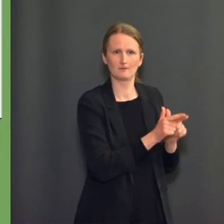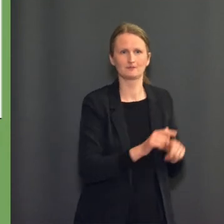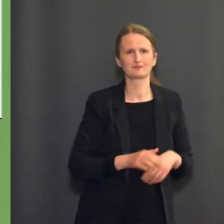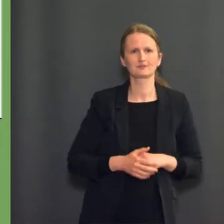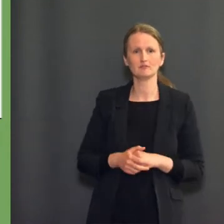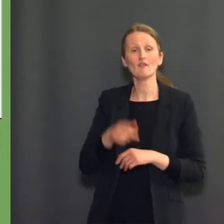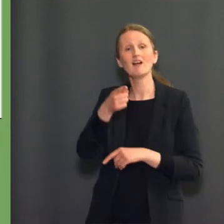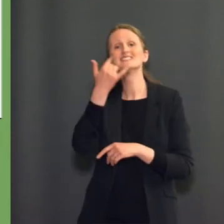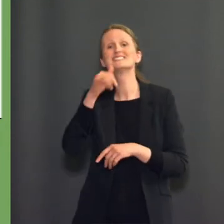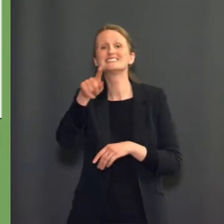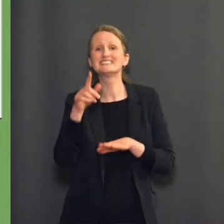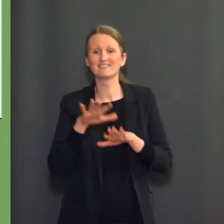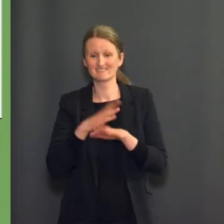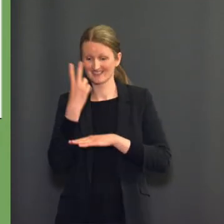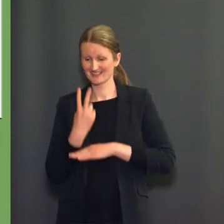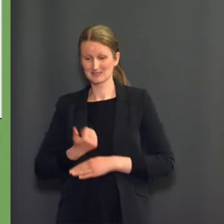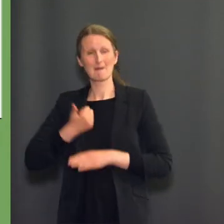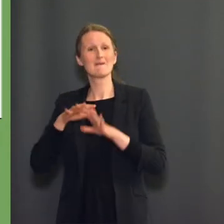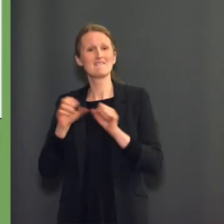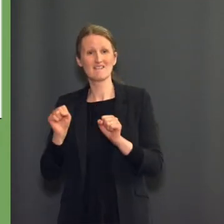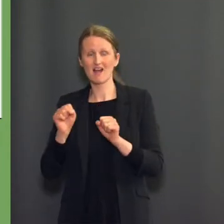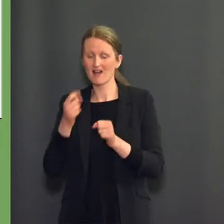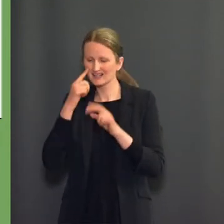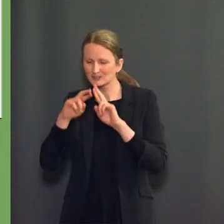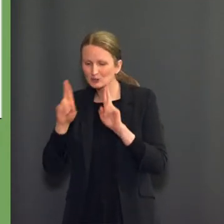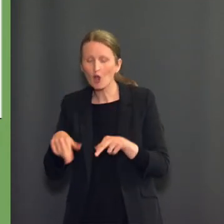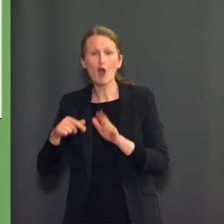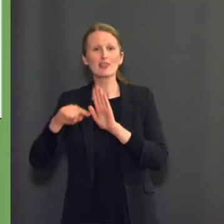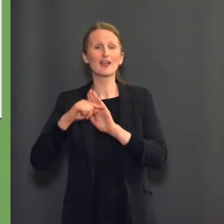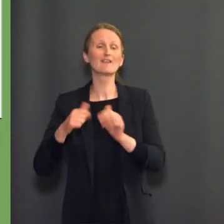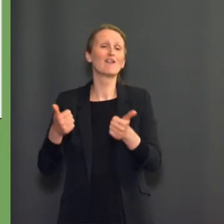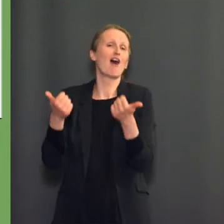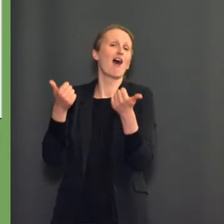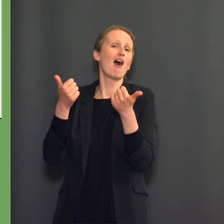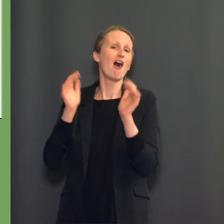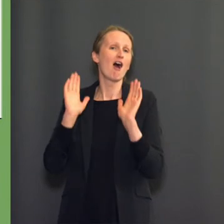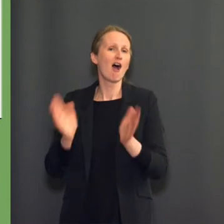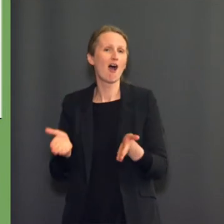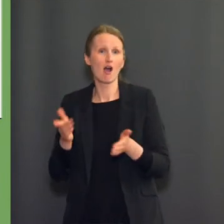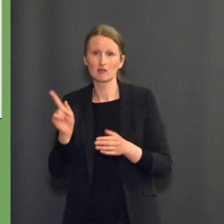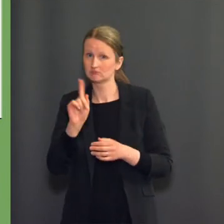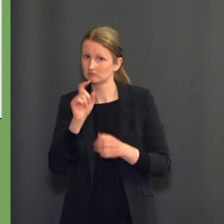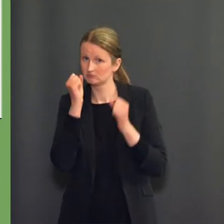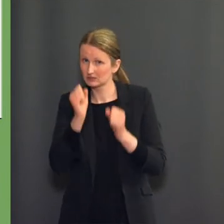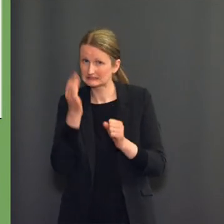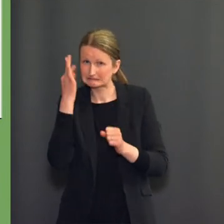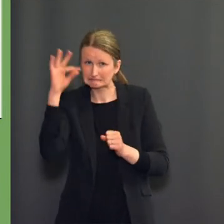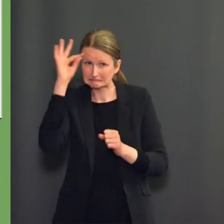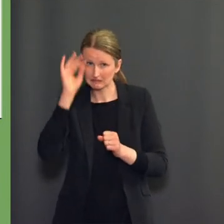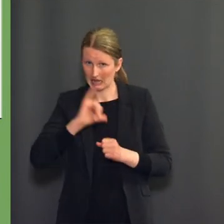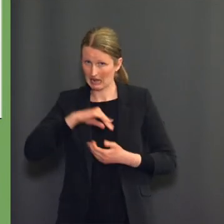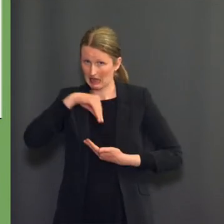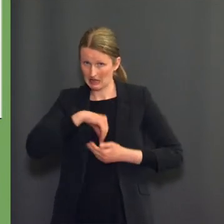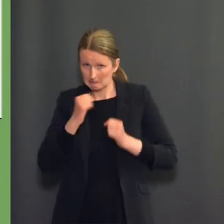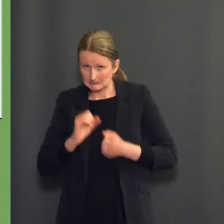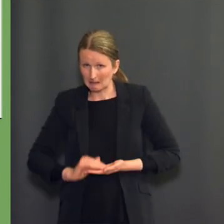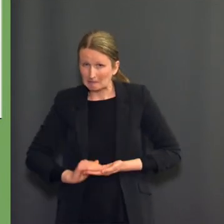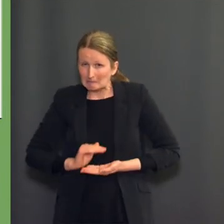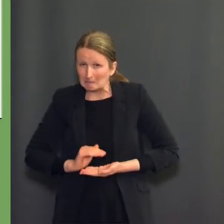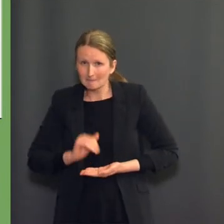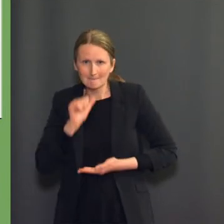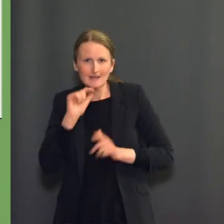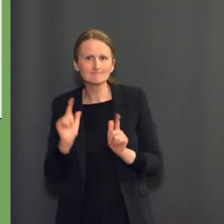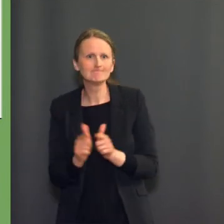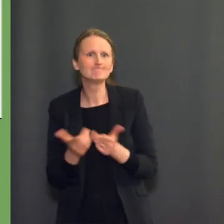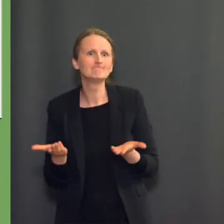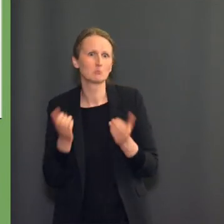soyez infecté et ou deviendrez contagieux pour vos proches. Par exemple, vous pouvez obtenir tout à fait